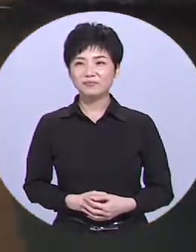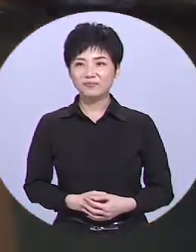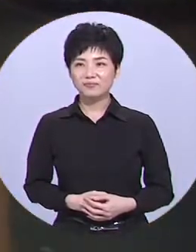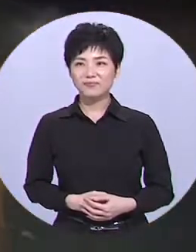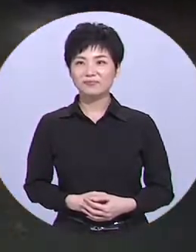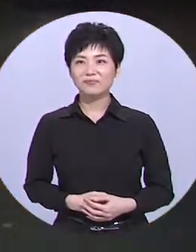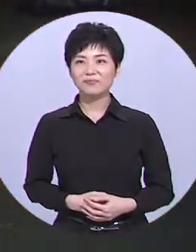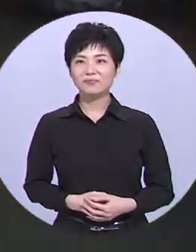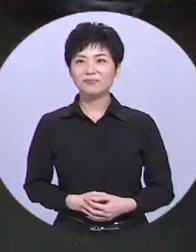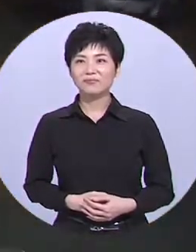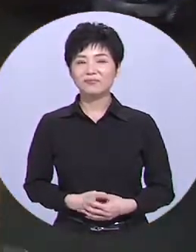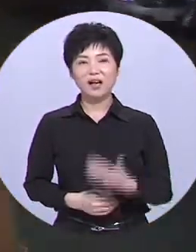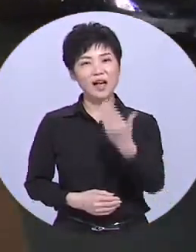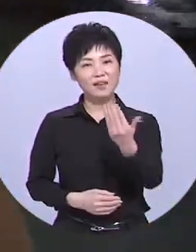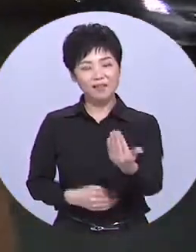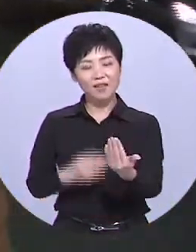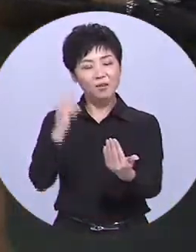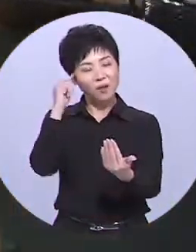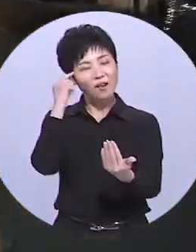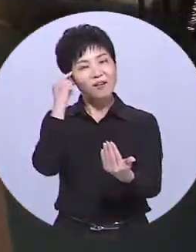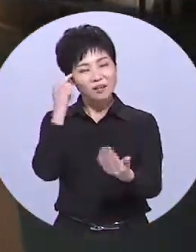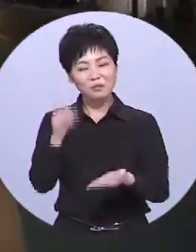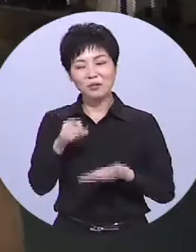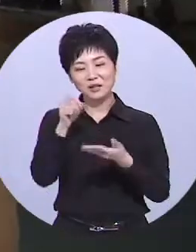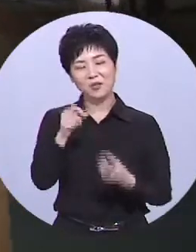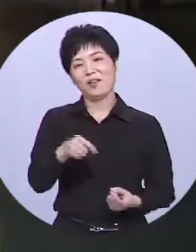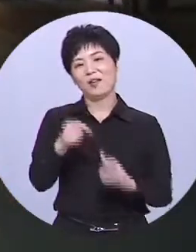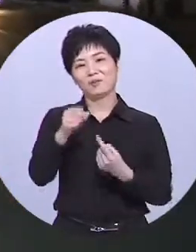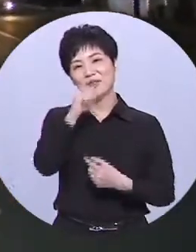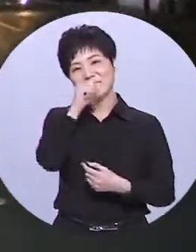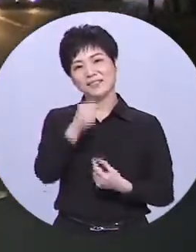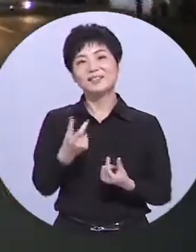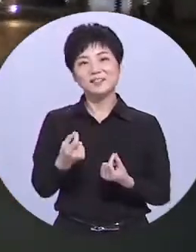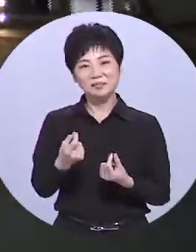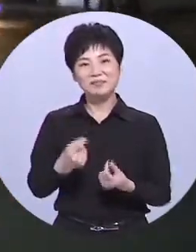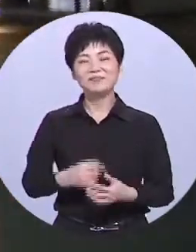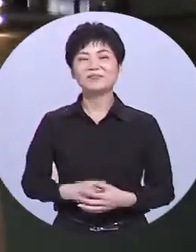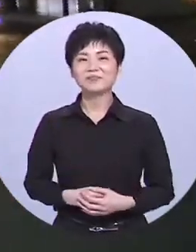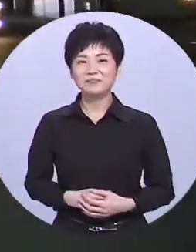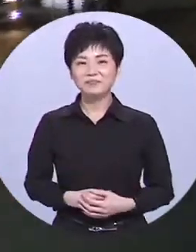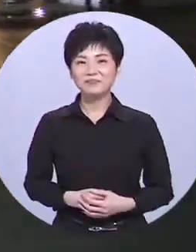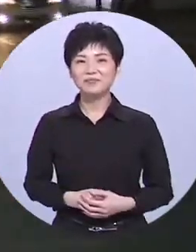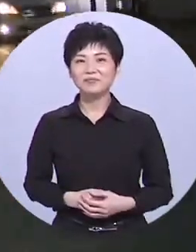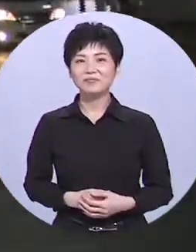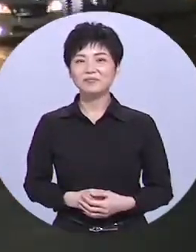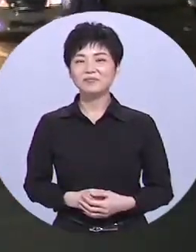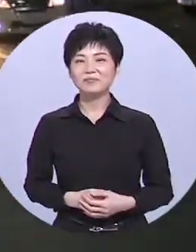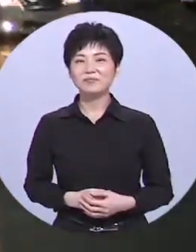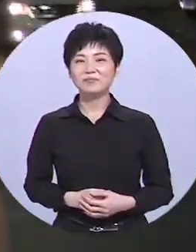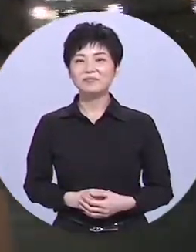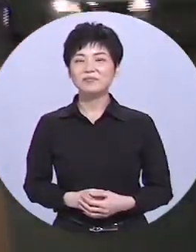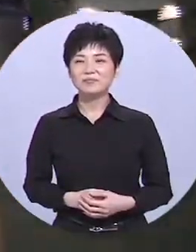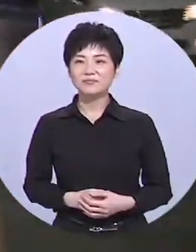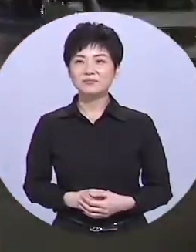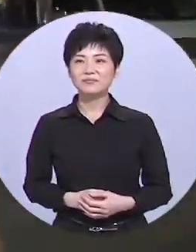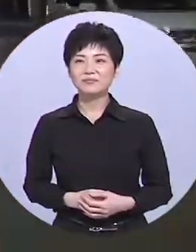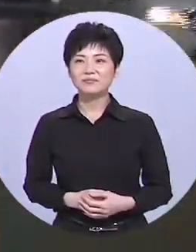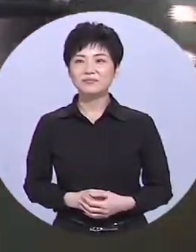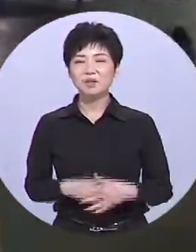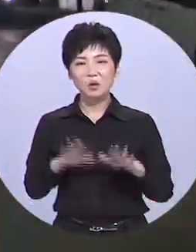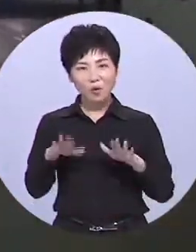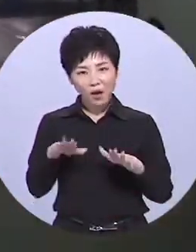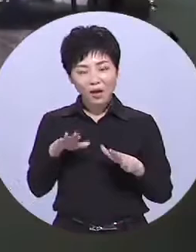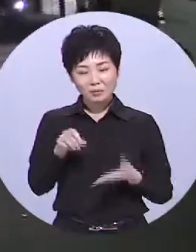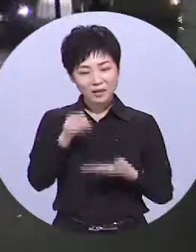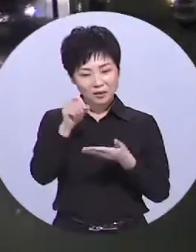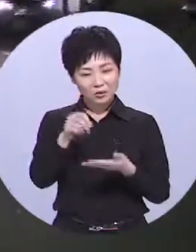いや、送る相手のことを思いながらこう贈り物を選ぶっていうのはいいですよね。いや、今回選んだ贈